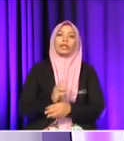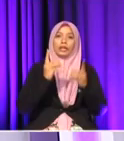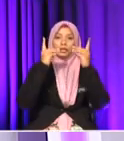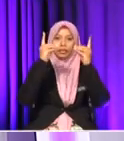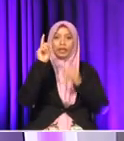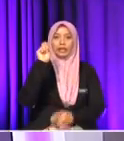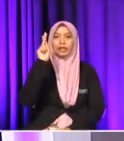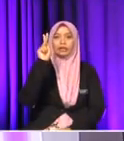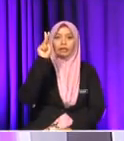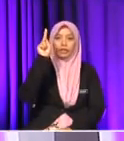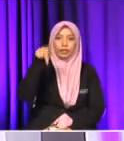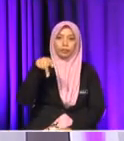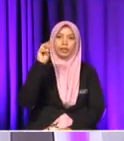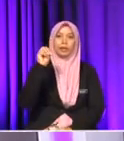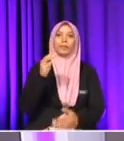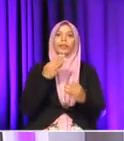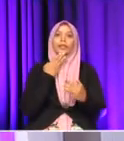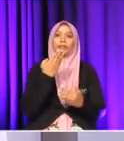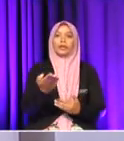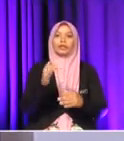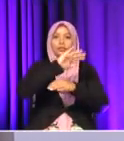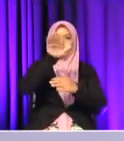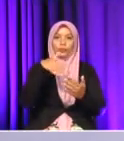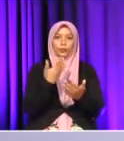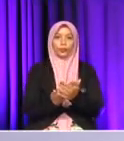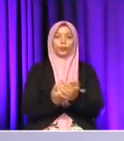tentunya Terima kasih semua